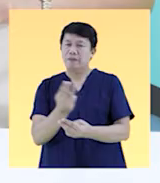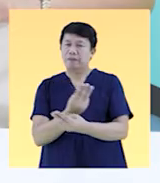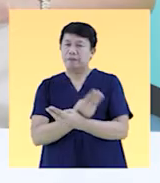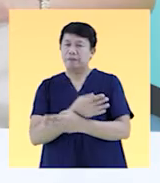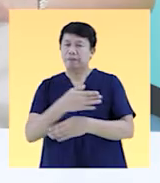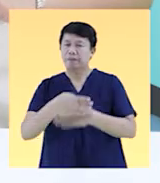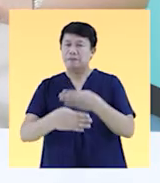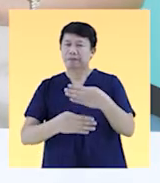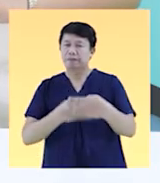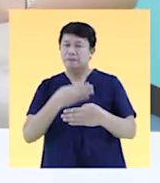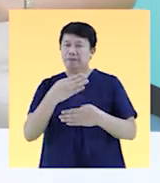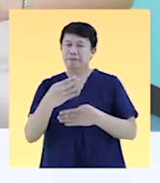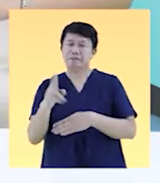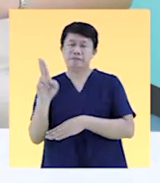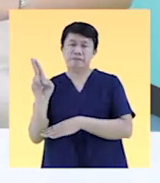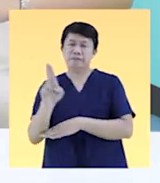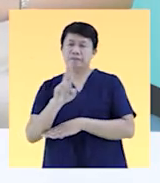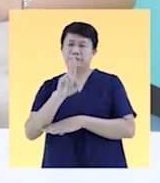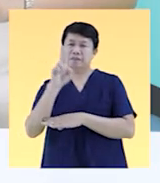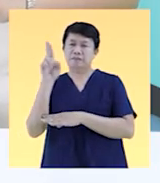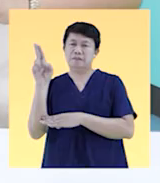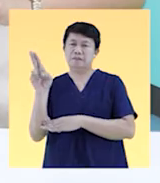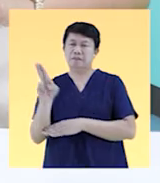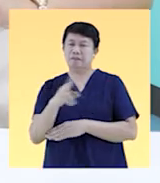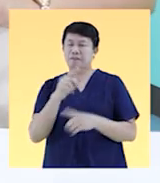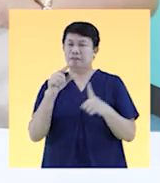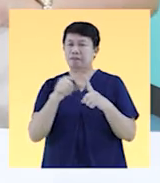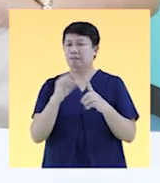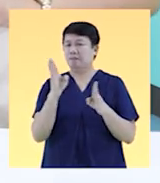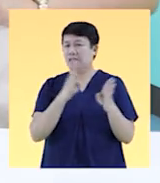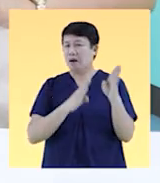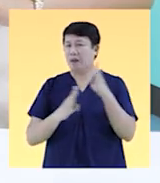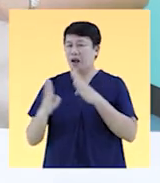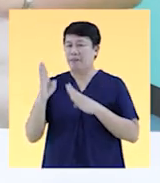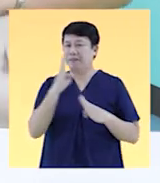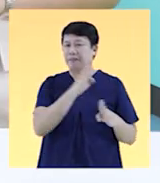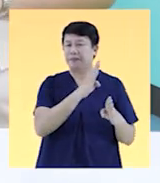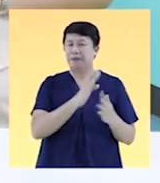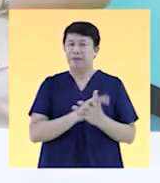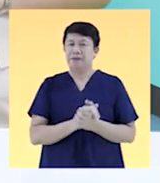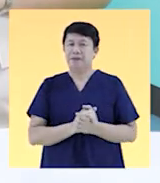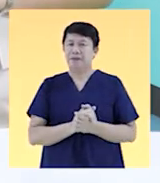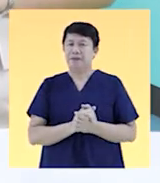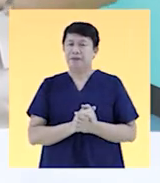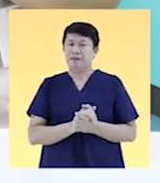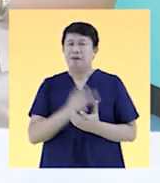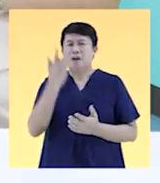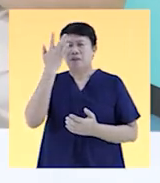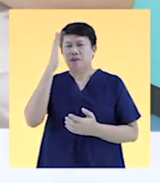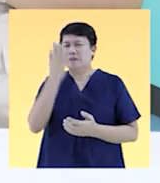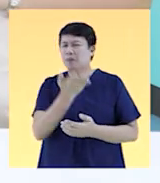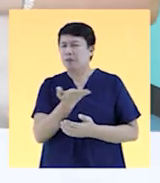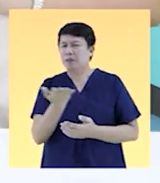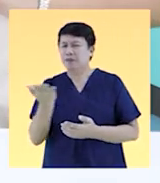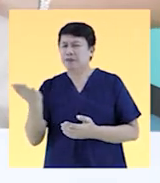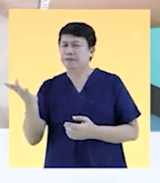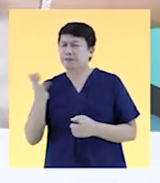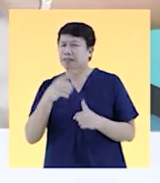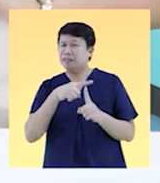Anong mathematical operation ang gagamitin sa word problem? Ang husay